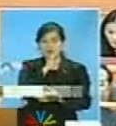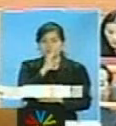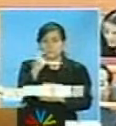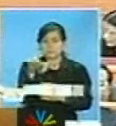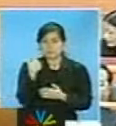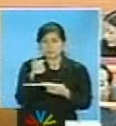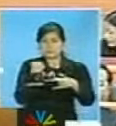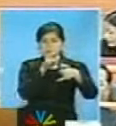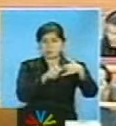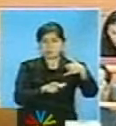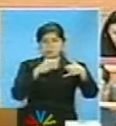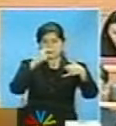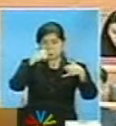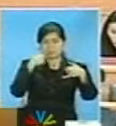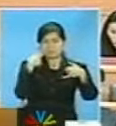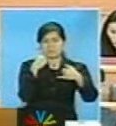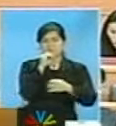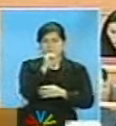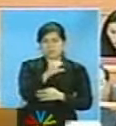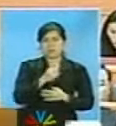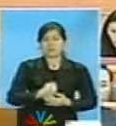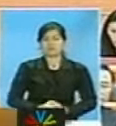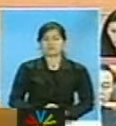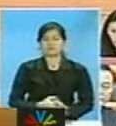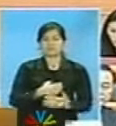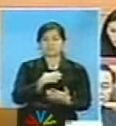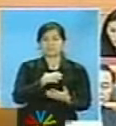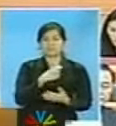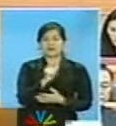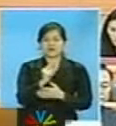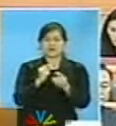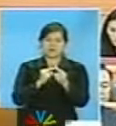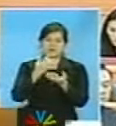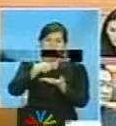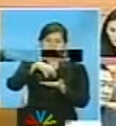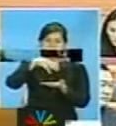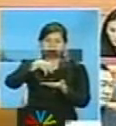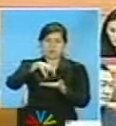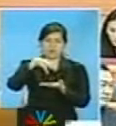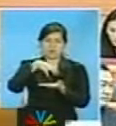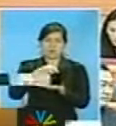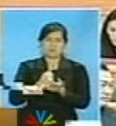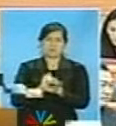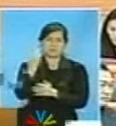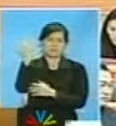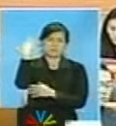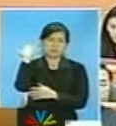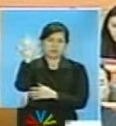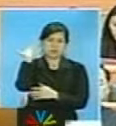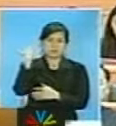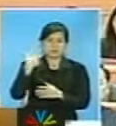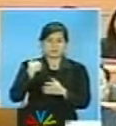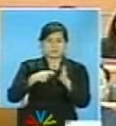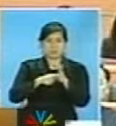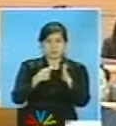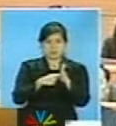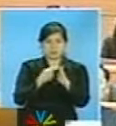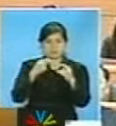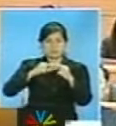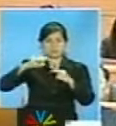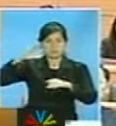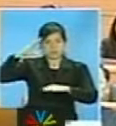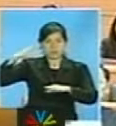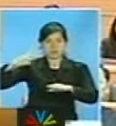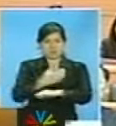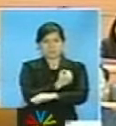คนหนึ่งบอกว่าเขาต้องการเดินย้อนรอยไปหาอดีตว่าเหตุผลในการยึดอำนาจ 4